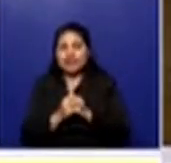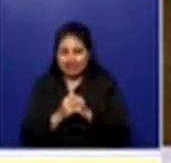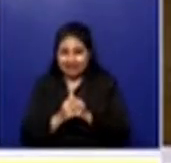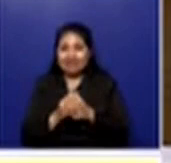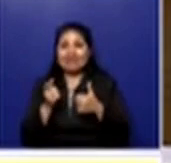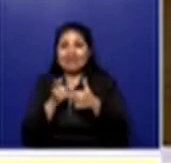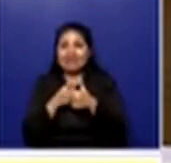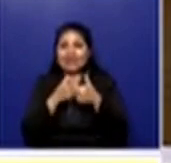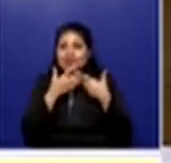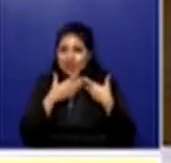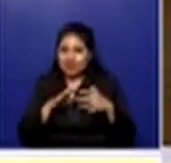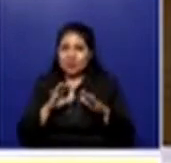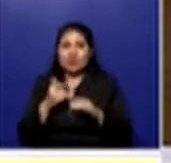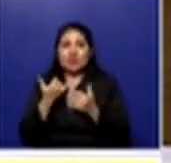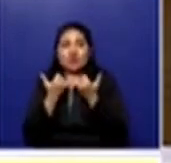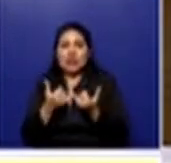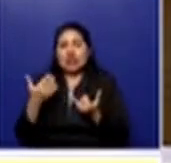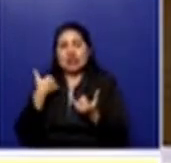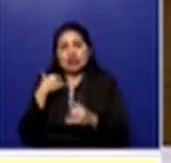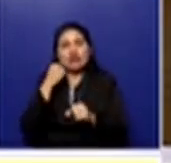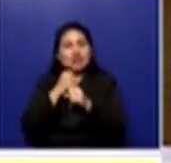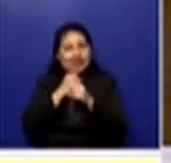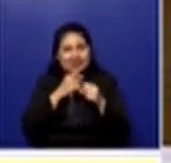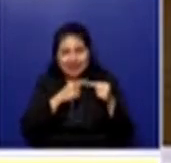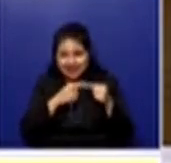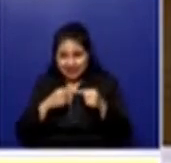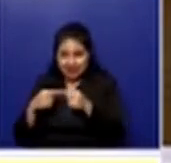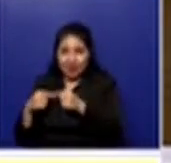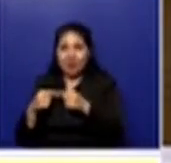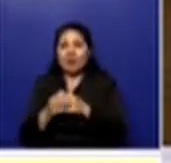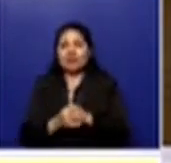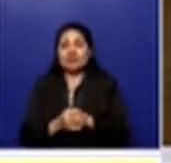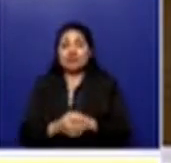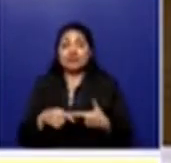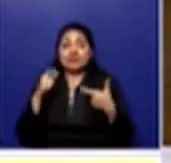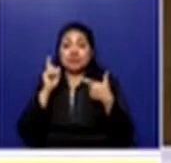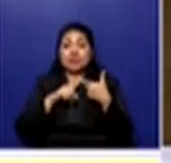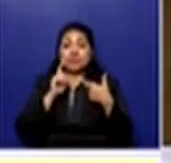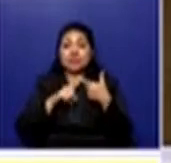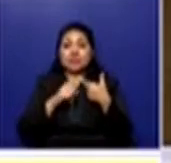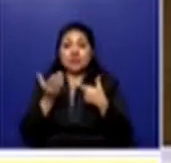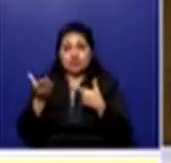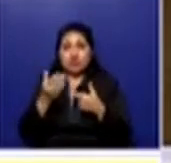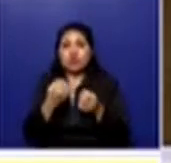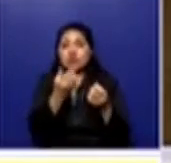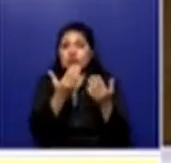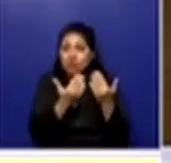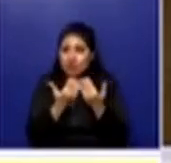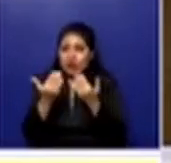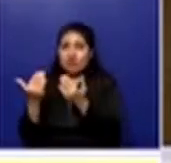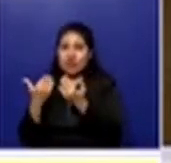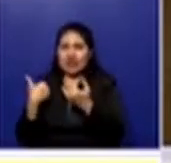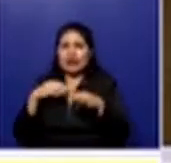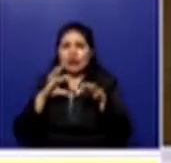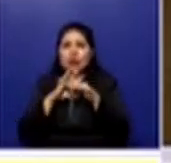กเรียนอยากยืนยันว่าเราคงจะทำเรื่องนี้อย่างต่อเนื่องแน่นอนนะคะประเด็นที่สองนะคะที่หลายท่านฝากไว้เรื่องของสถ